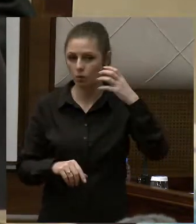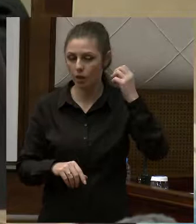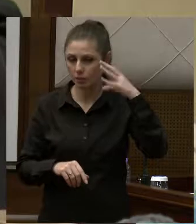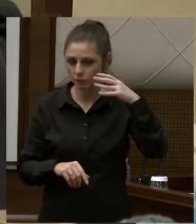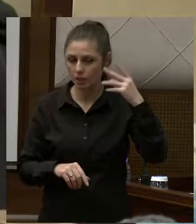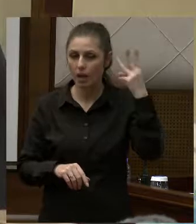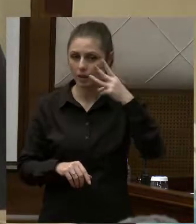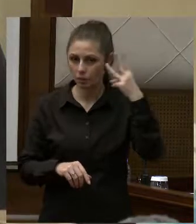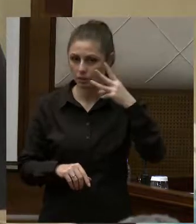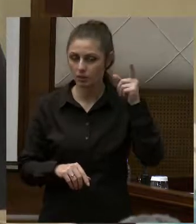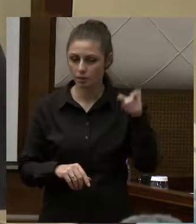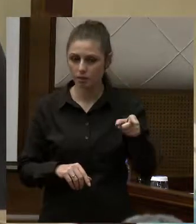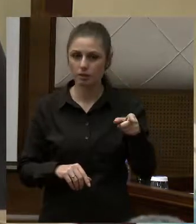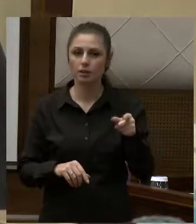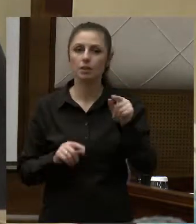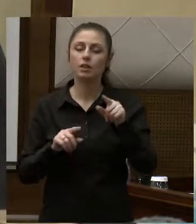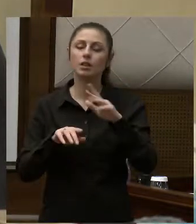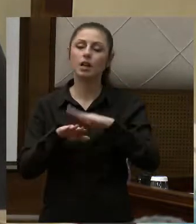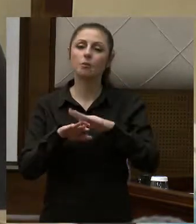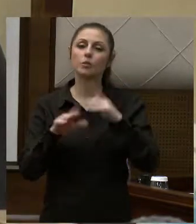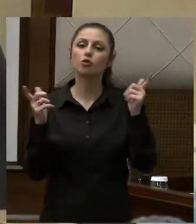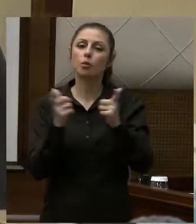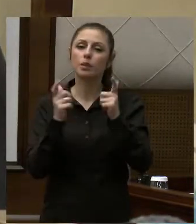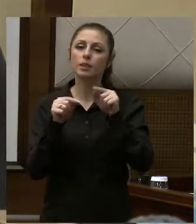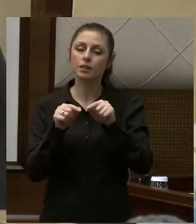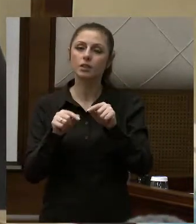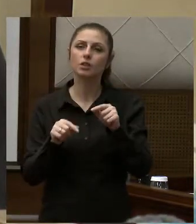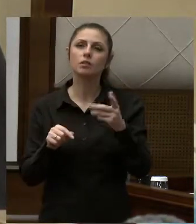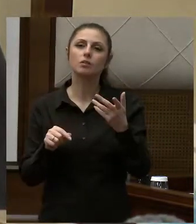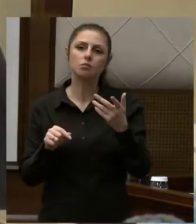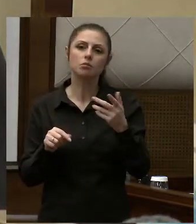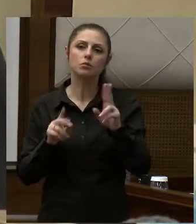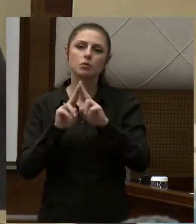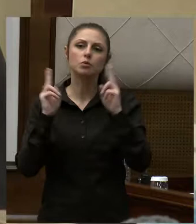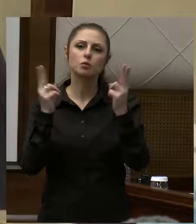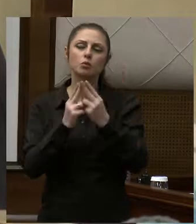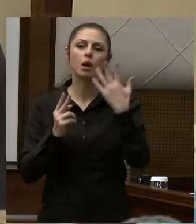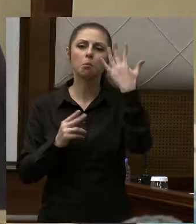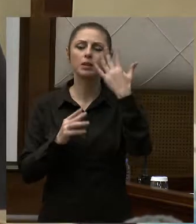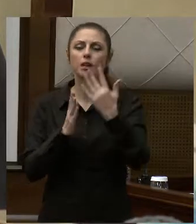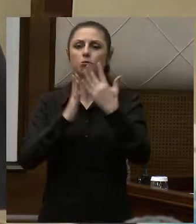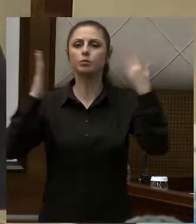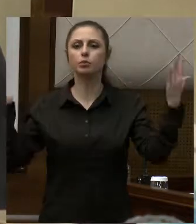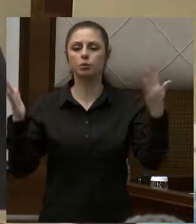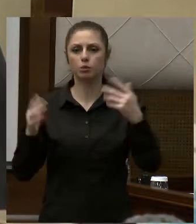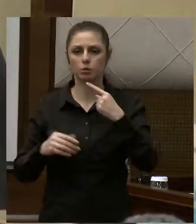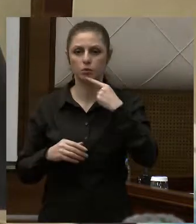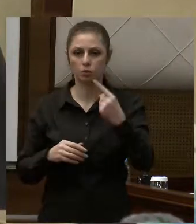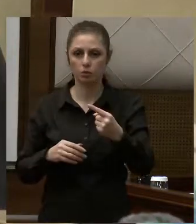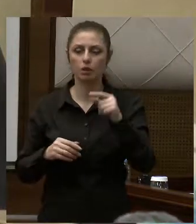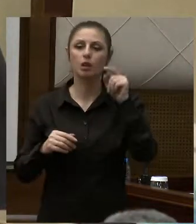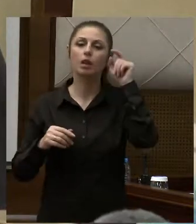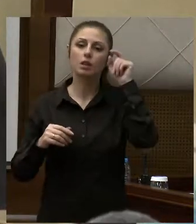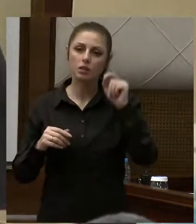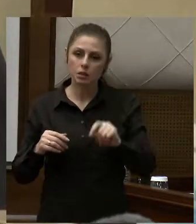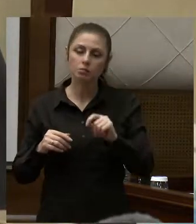yapılan toplantılarda Türkiye daha önceden dünya 5'ten büyüktür diye net olarak ifade ediyordu ve şu anda da dünya 1'den